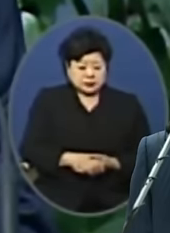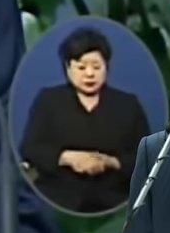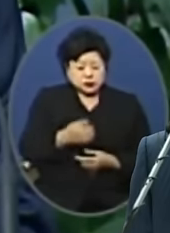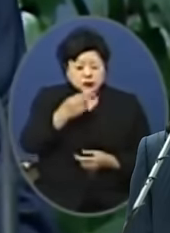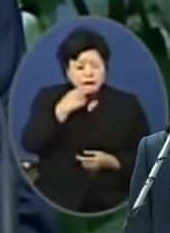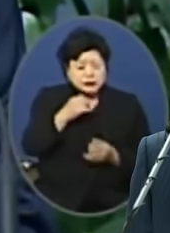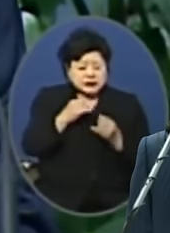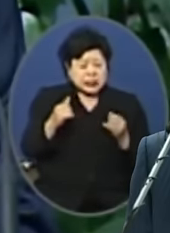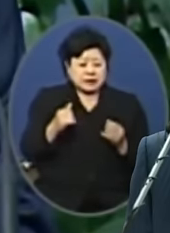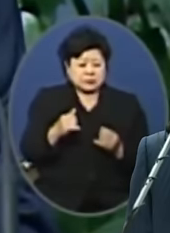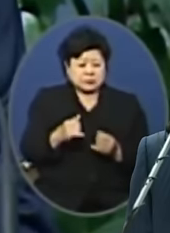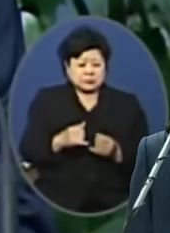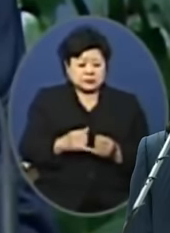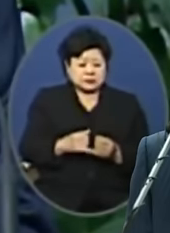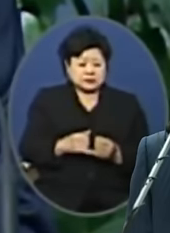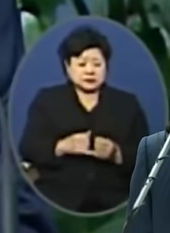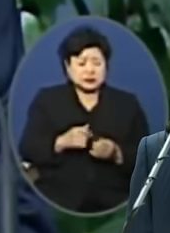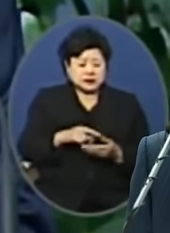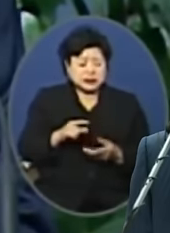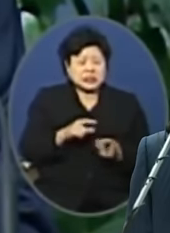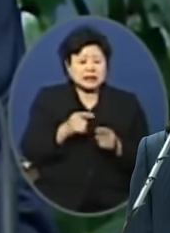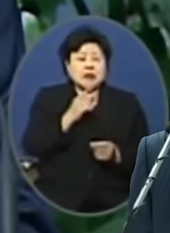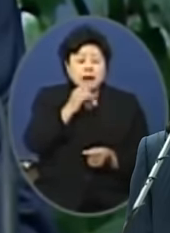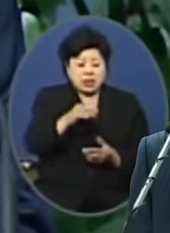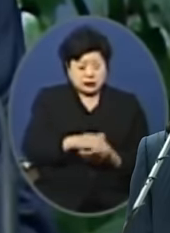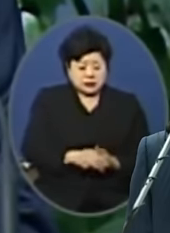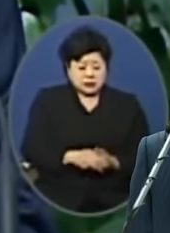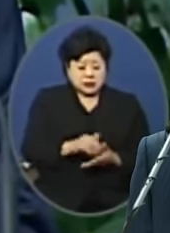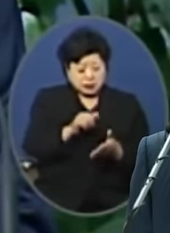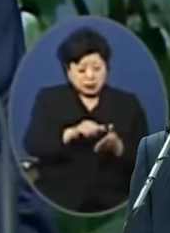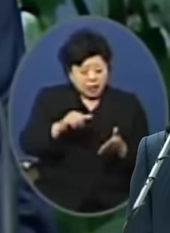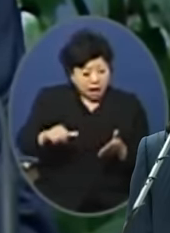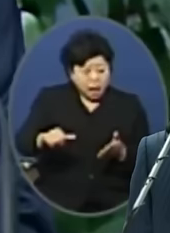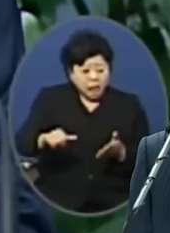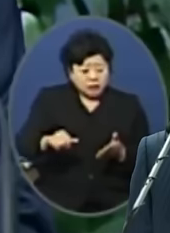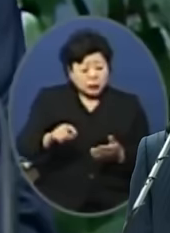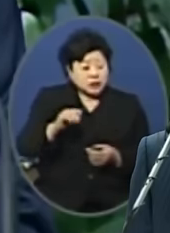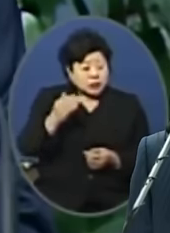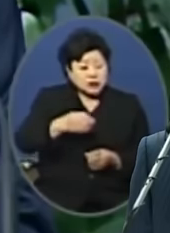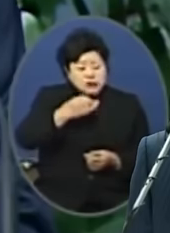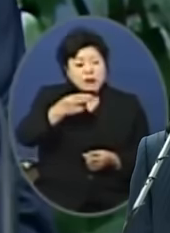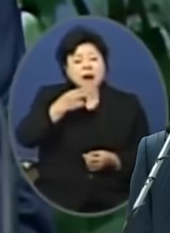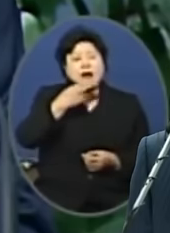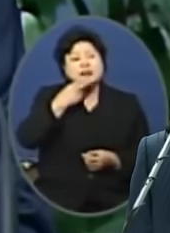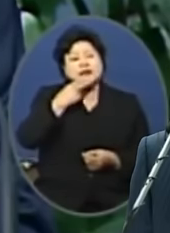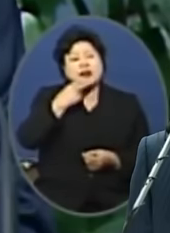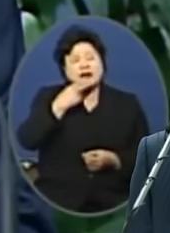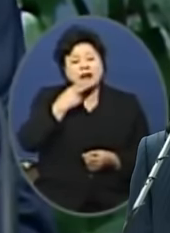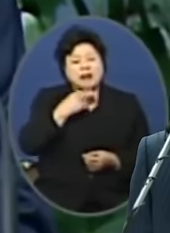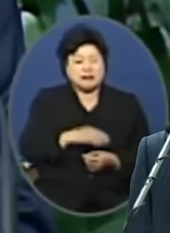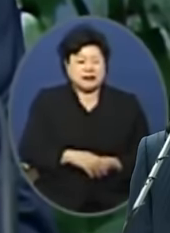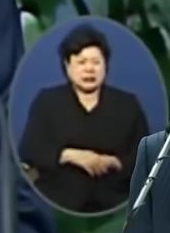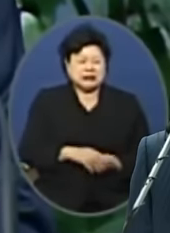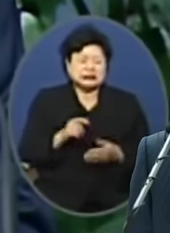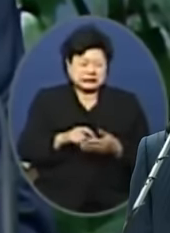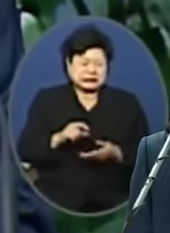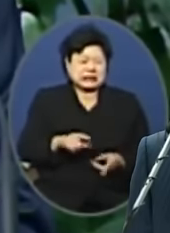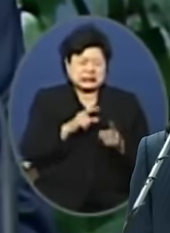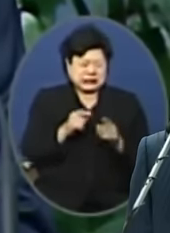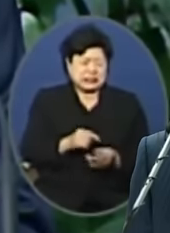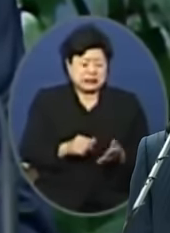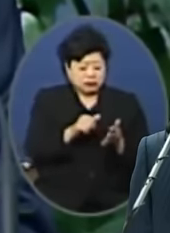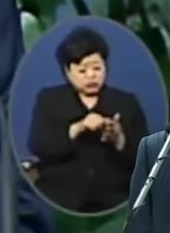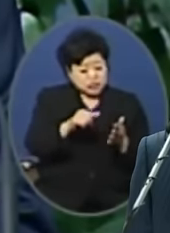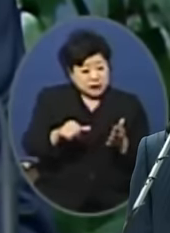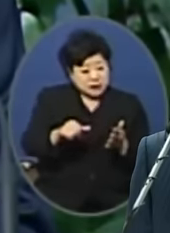꿈이 없는 세상이니까 너희들이 적당히 알아서 살아. 맏아들 보고 너는 뭐가 되겠느냐. 꿈이 없으니까 될 대로 살지요. 둘째